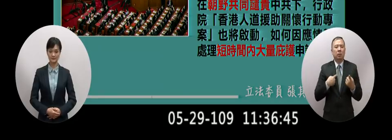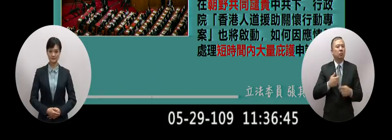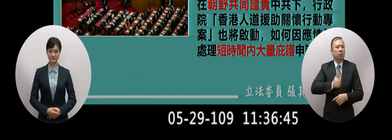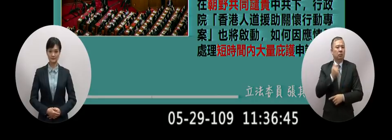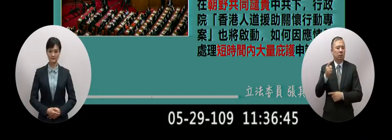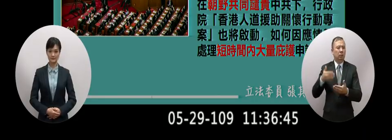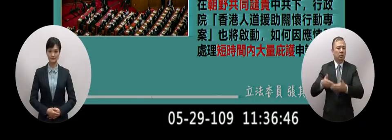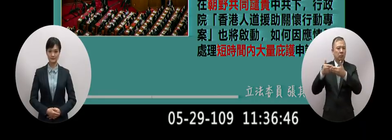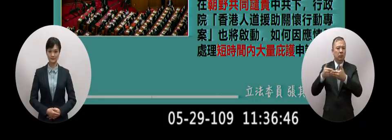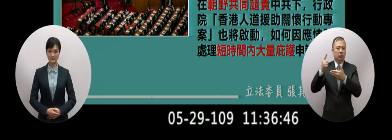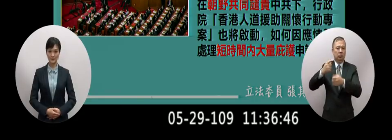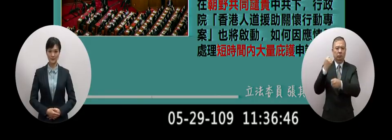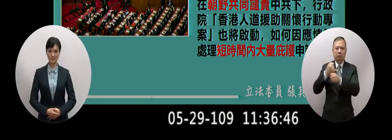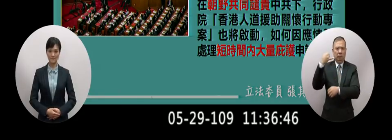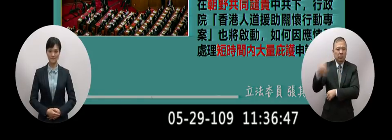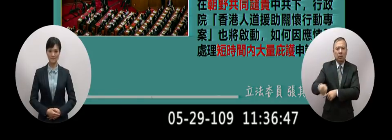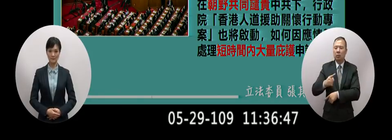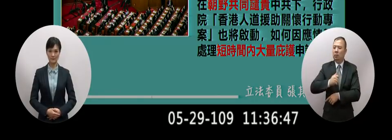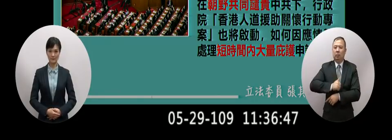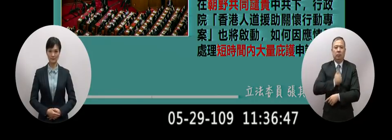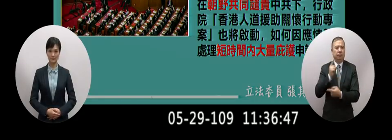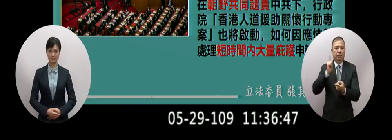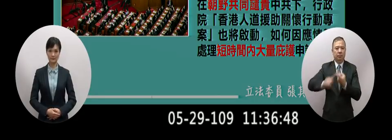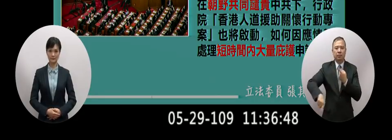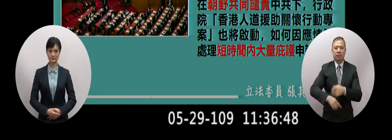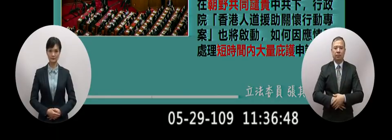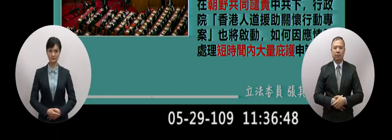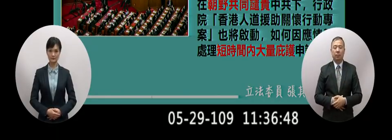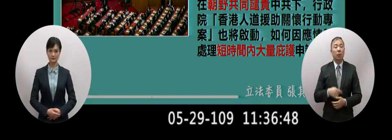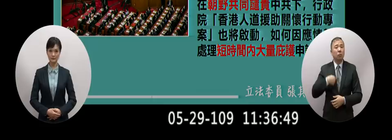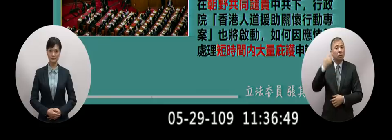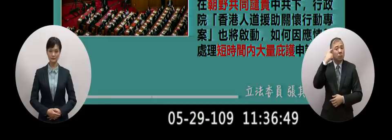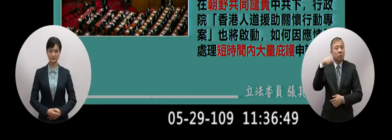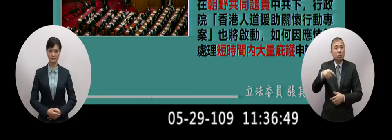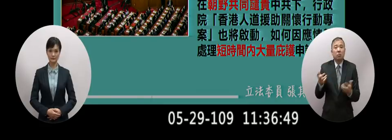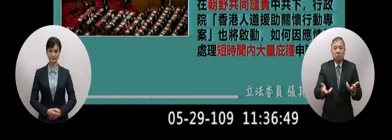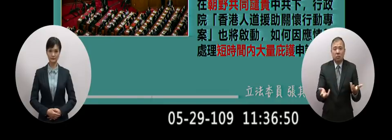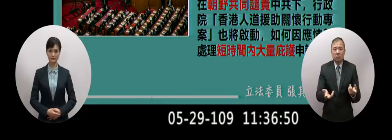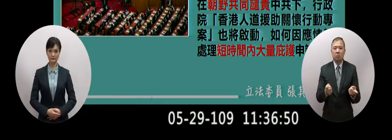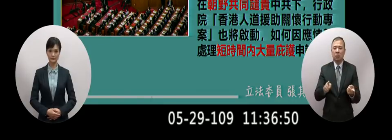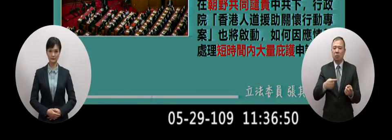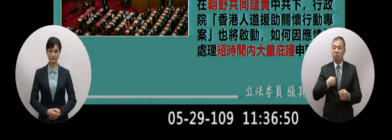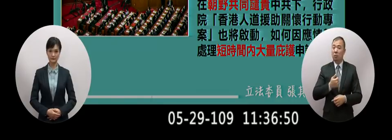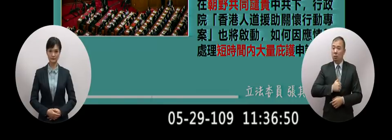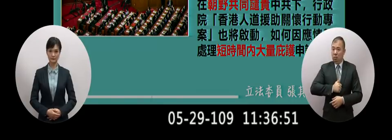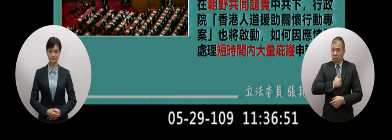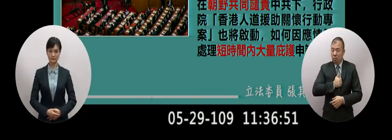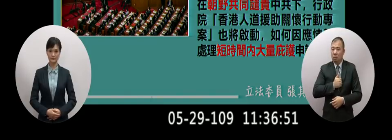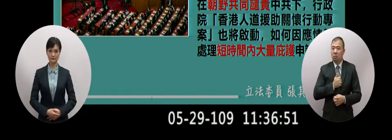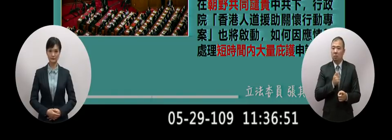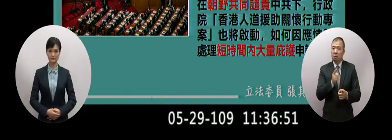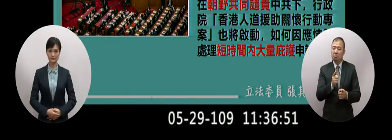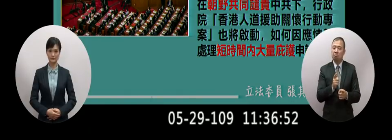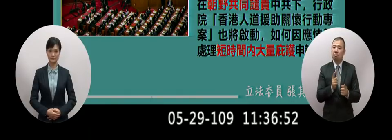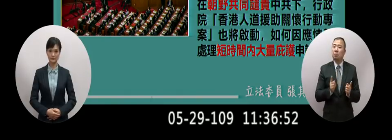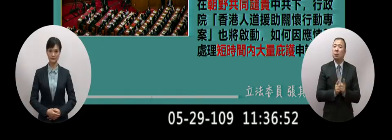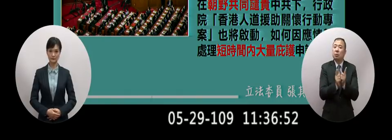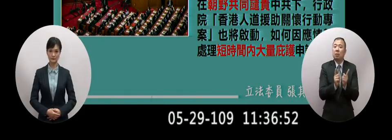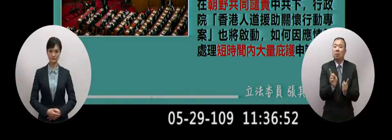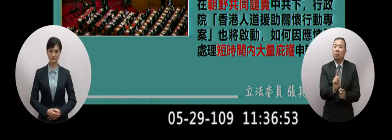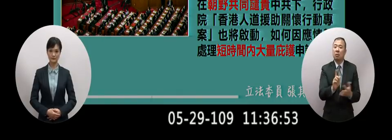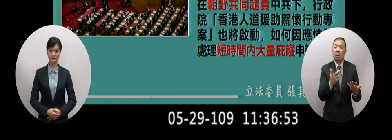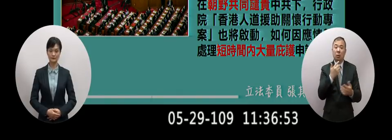个很糟糕很糟糕的一个事情哈。那我想啊，但是这个问题就是在我们实务上就是延伸的，就是说我们有大